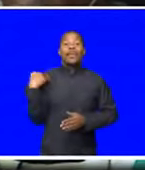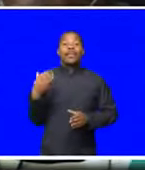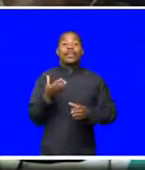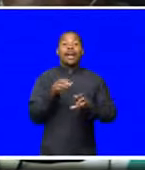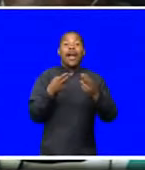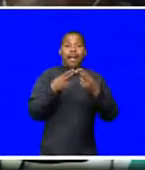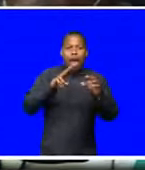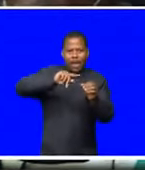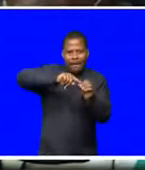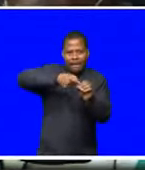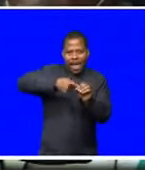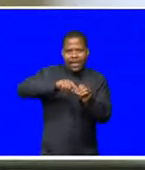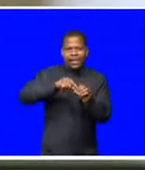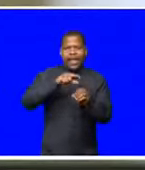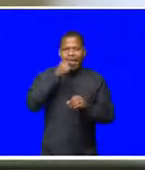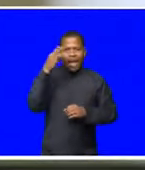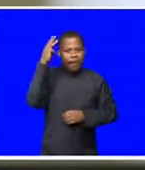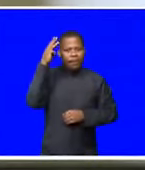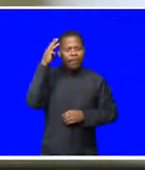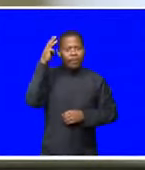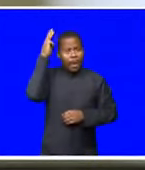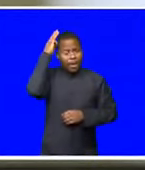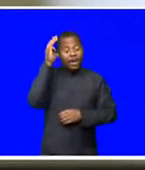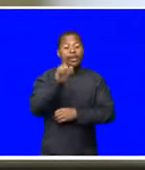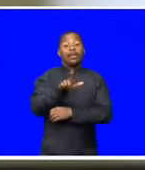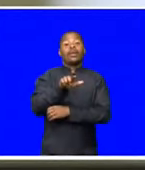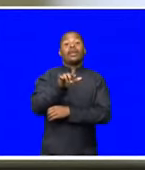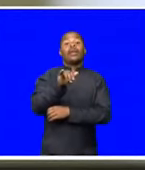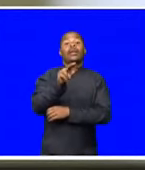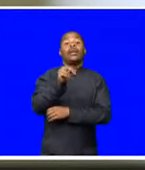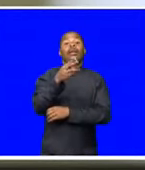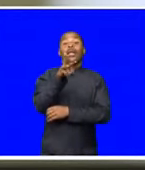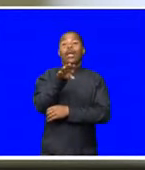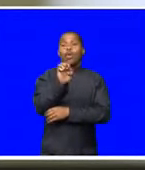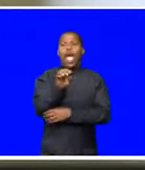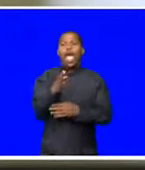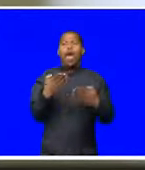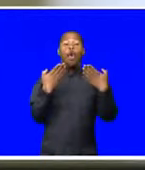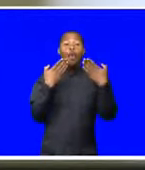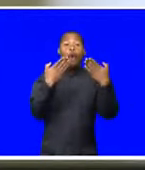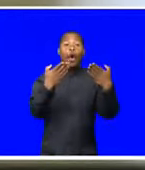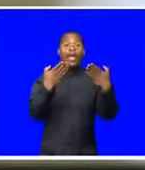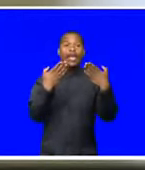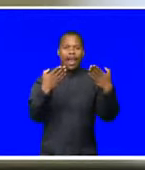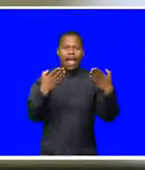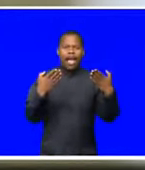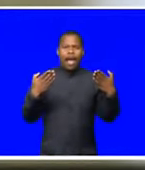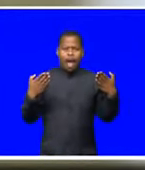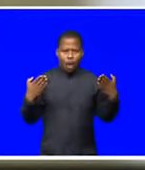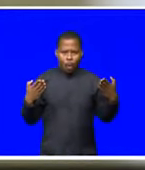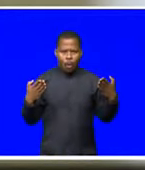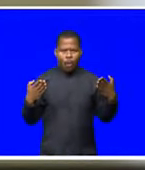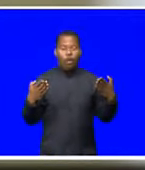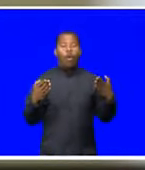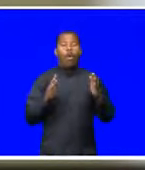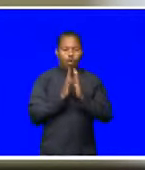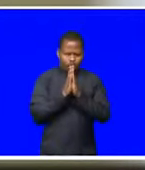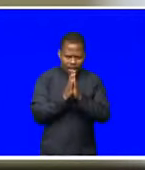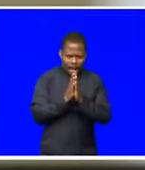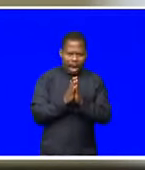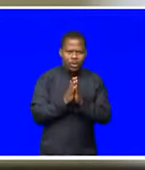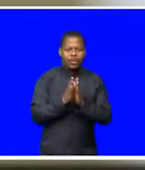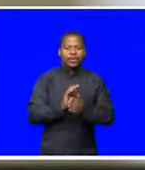ngosilindiwe ibonge bafundisi nemakhola ngeminyendi bawo ngemithandazo lekubiyelwe ngayo live kuleti nkonzo phinde sibonga nalo